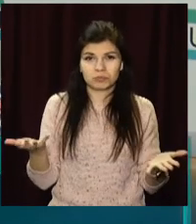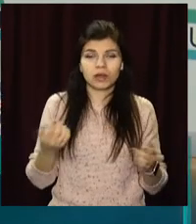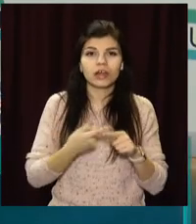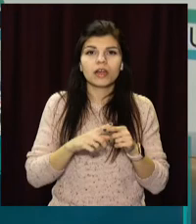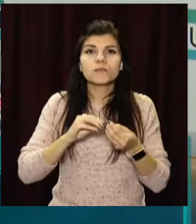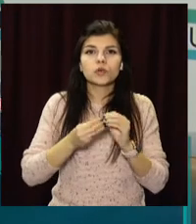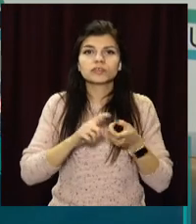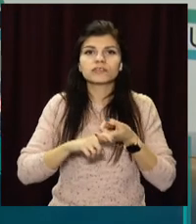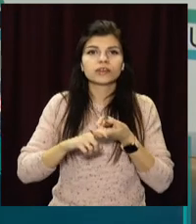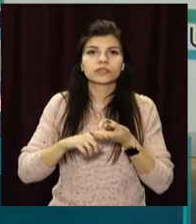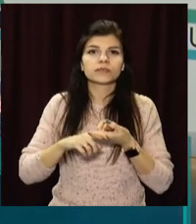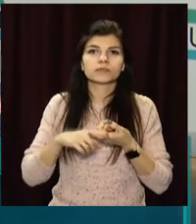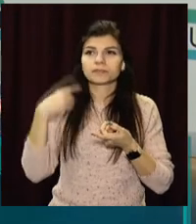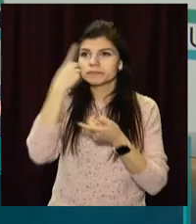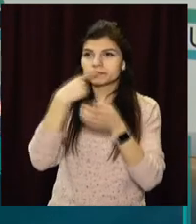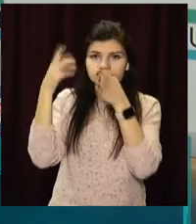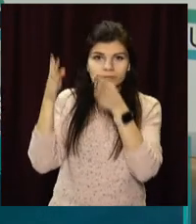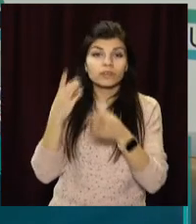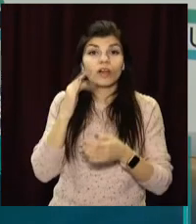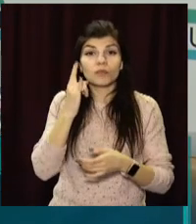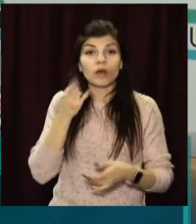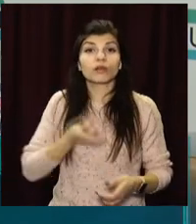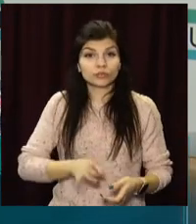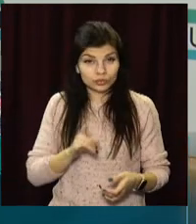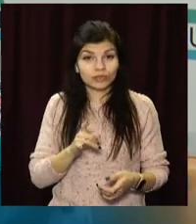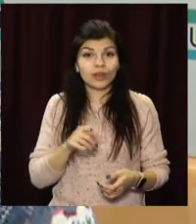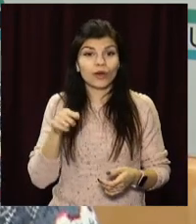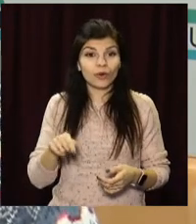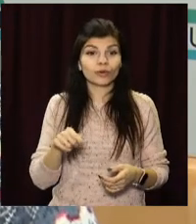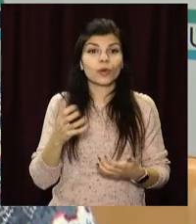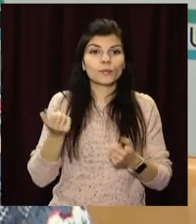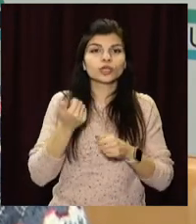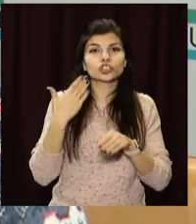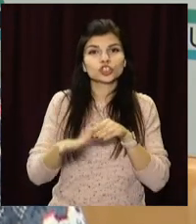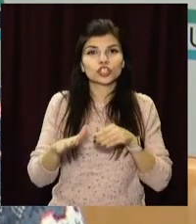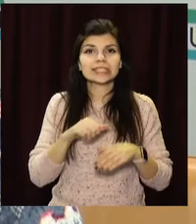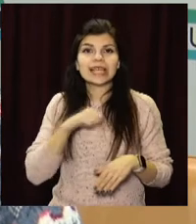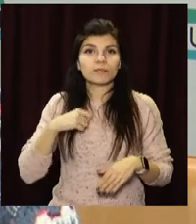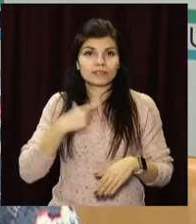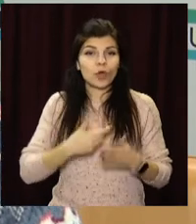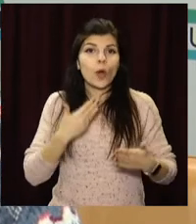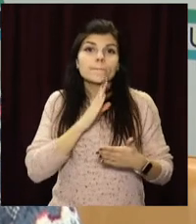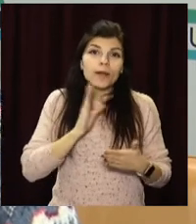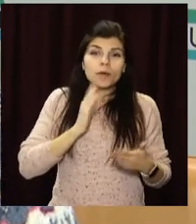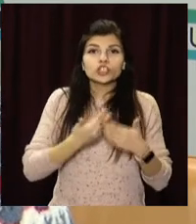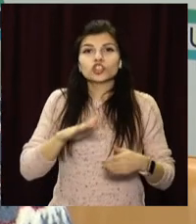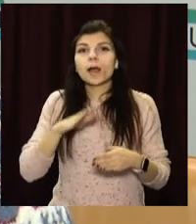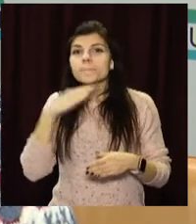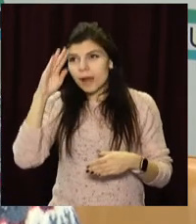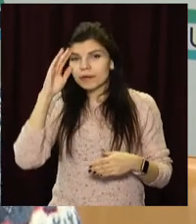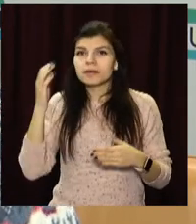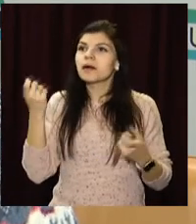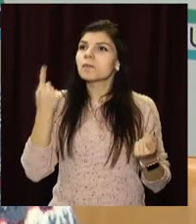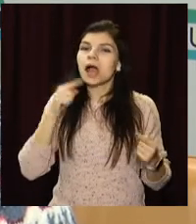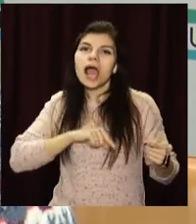проблема зв'язана з ідентичністю, тому що дитина, коли народжується, він бере частину самого себе від мами, частину від папи. І